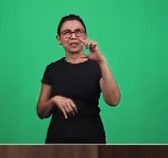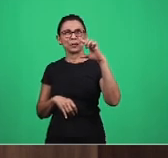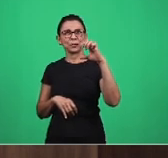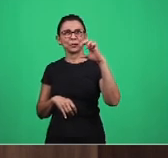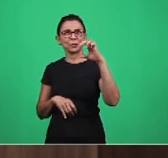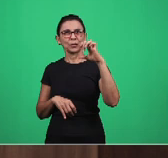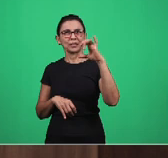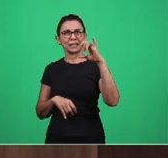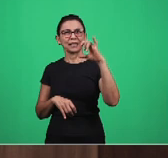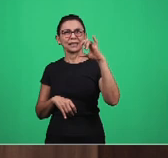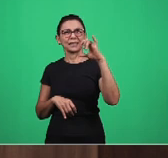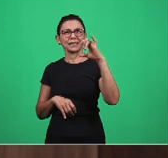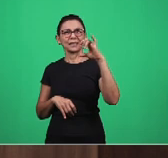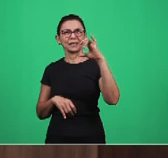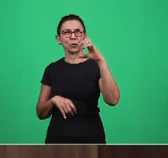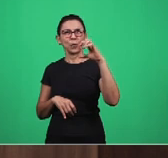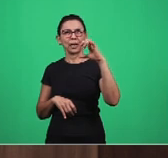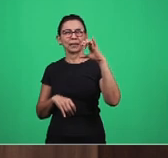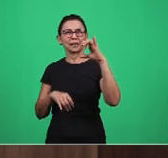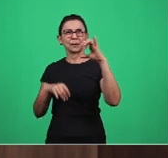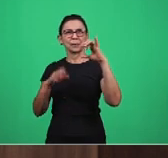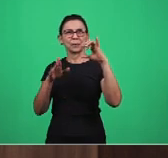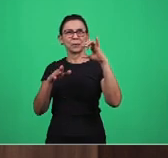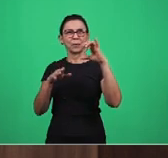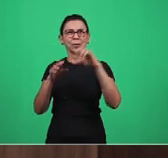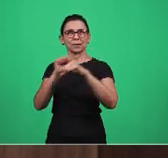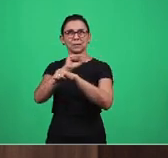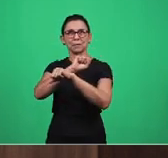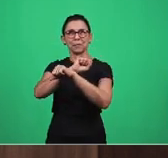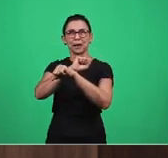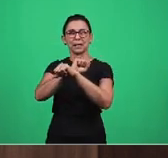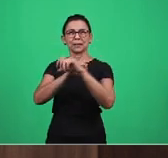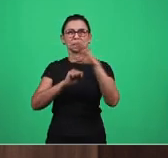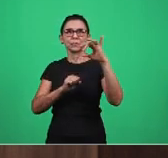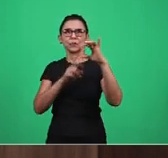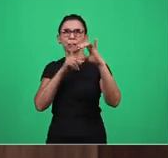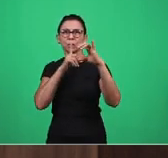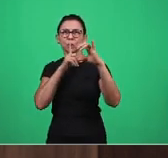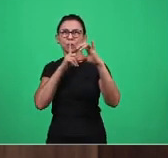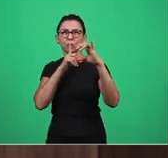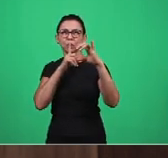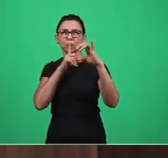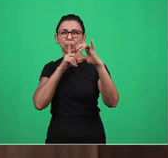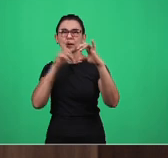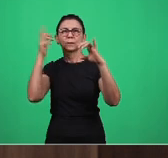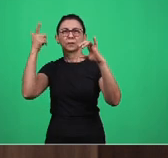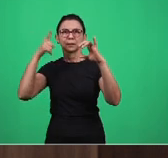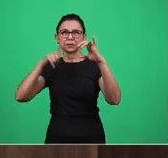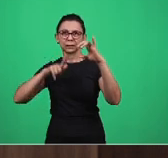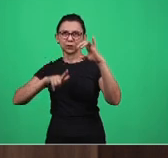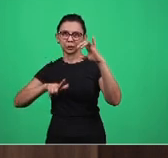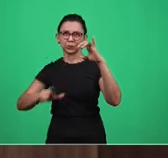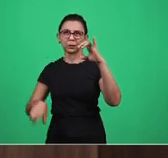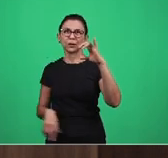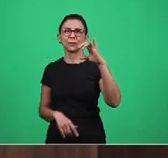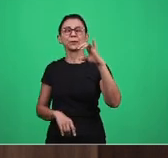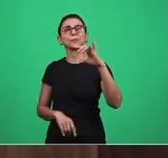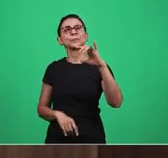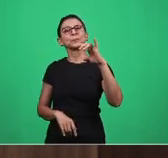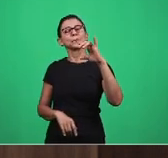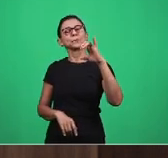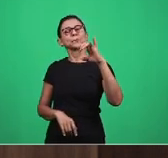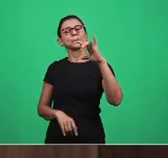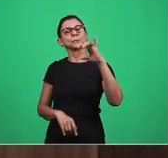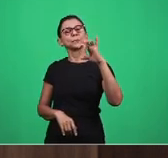silence. Après, à nouveau, nous allons jouer et après nous allons faire une autre pause. Nous allons